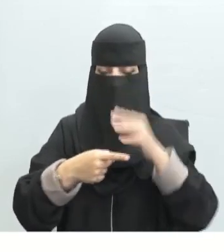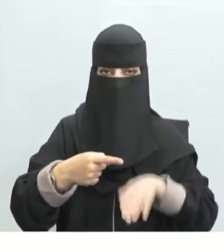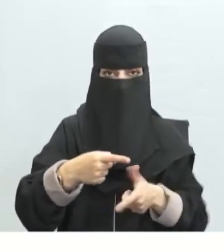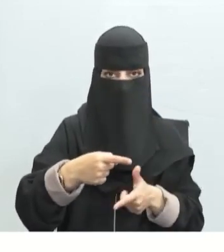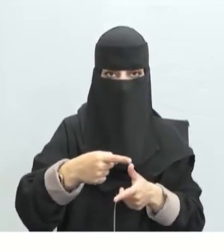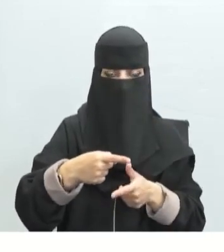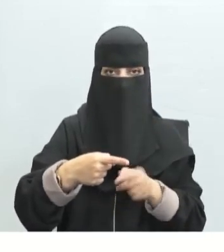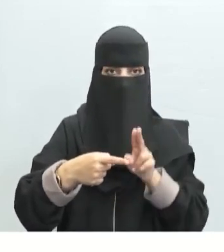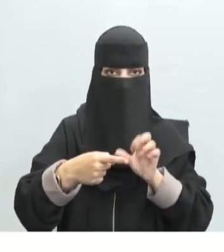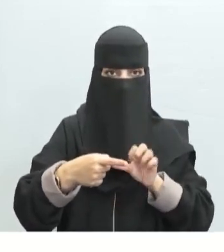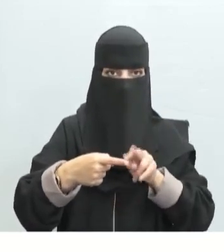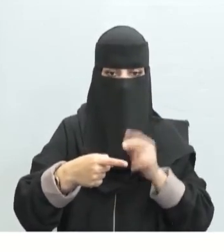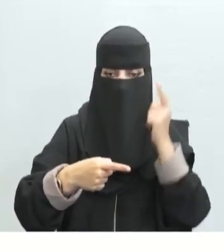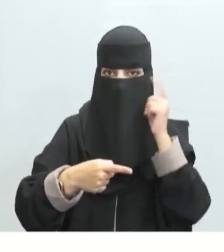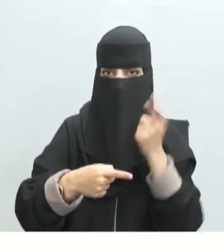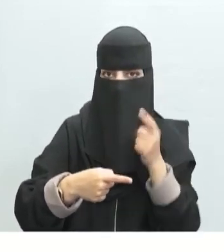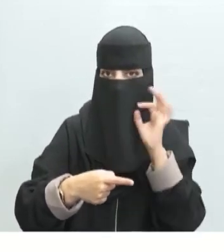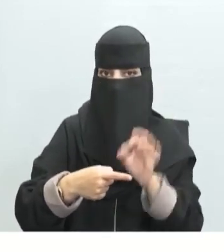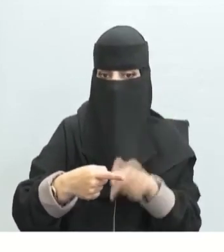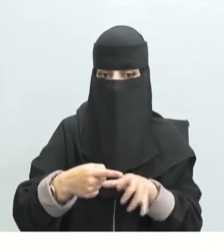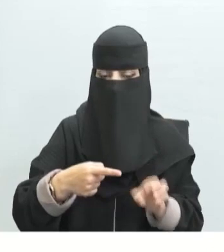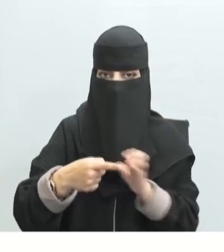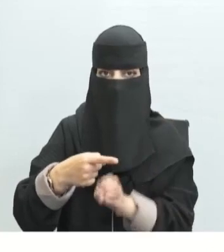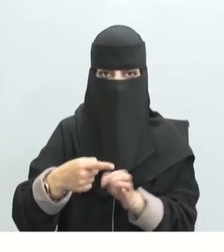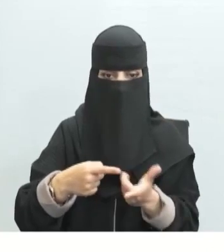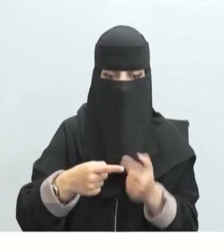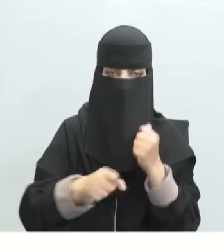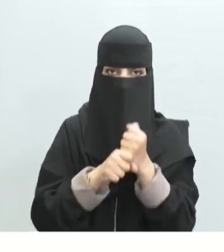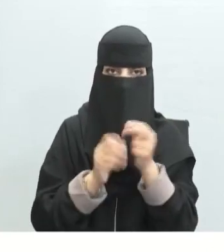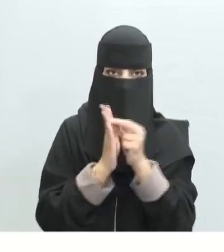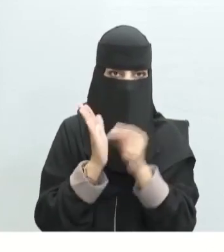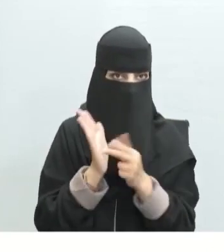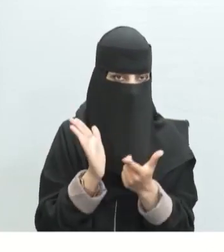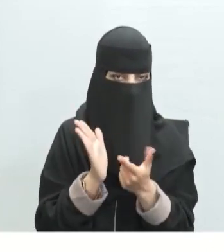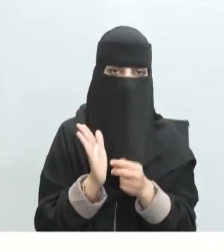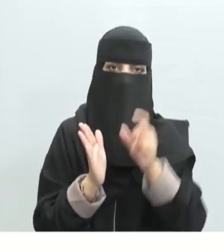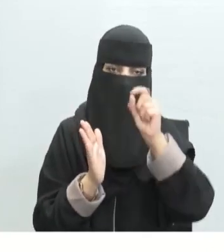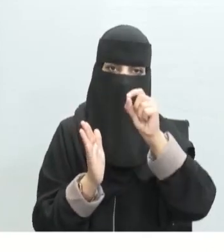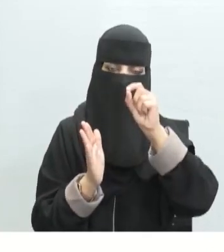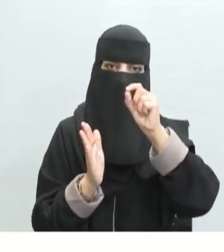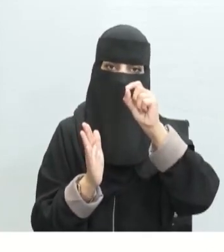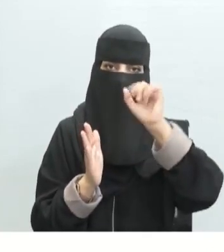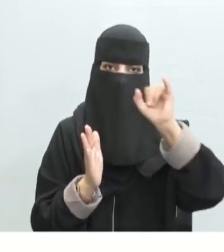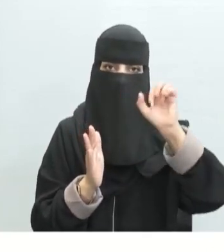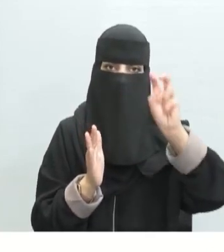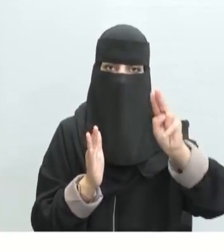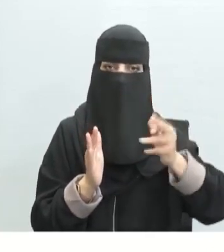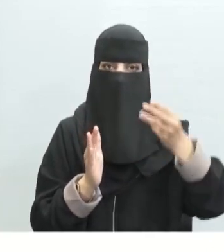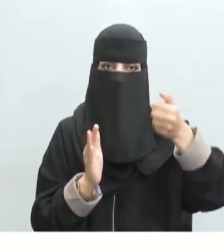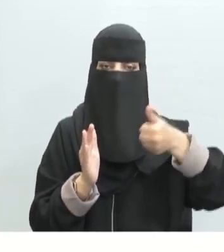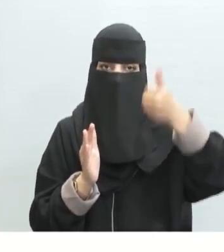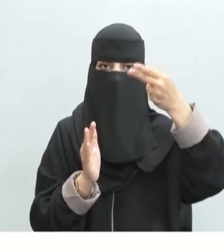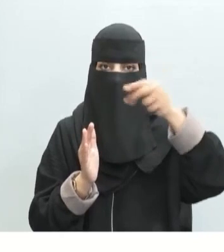مين اجيب الوتر كيف اجيب الوتر راح اقول اطبق نظريه فيثاغورس فبقول 3 تربيع ا 7